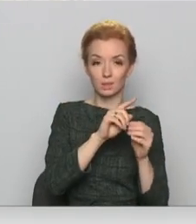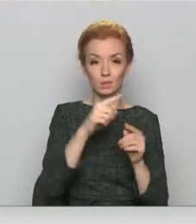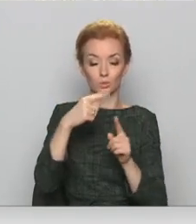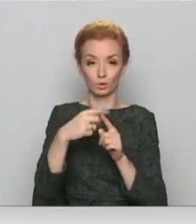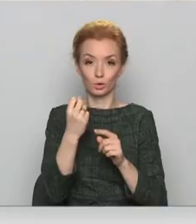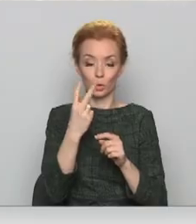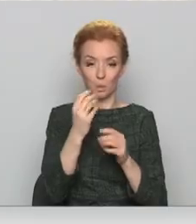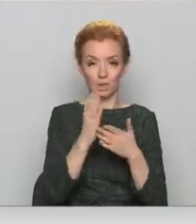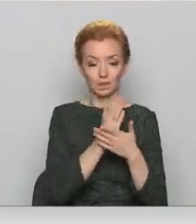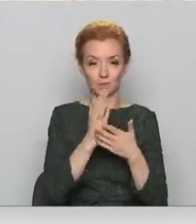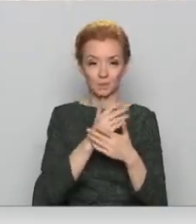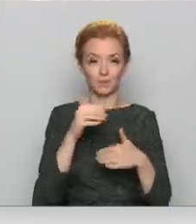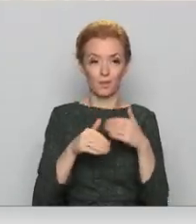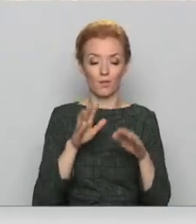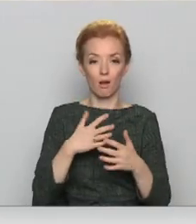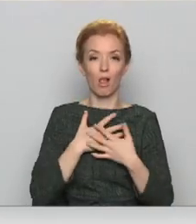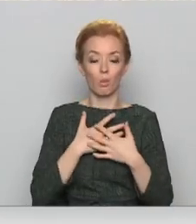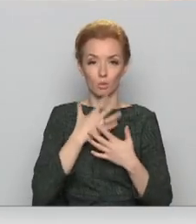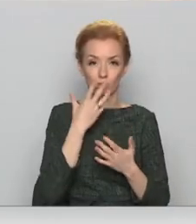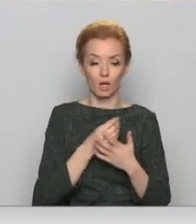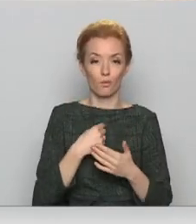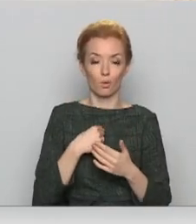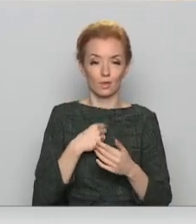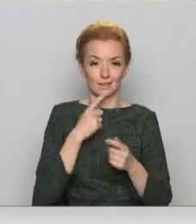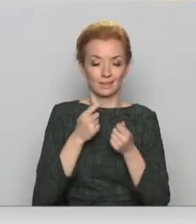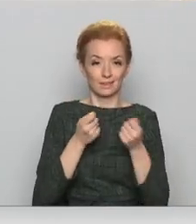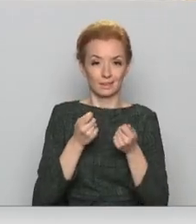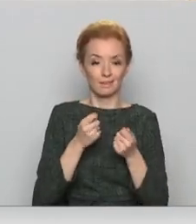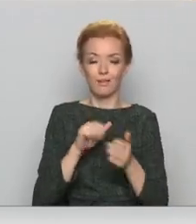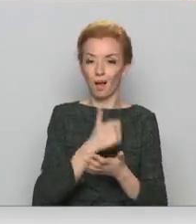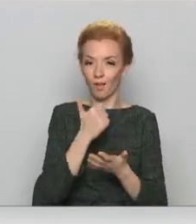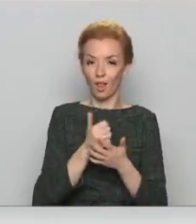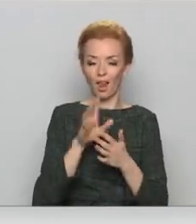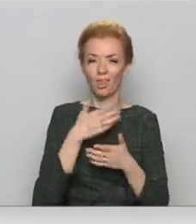var ieiet kontrolējot savu elpošanu. Galvenais, lai nodarbe